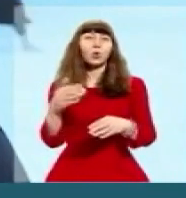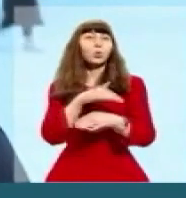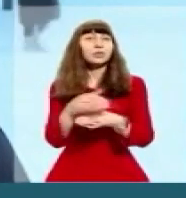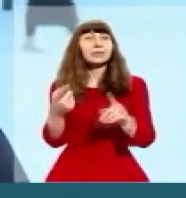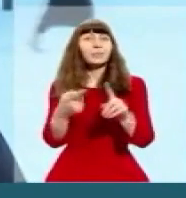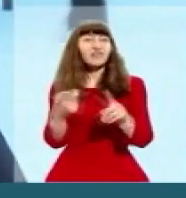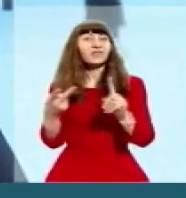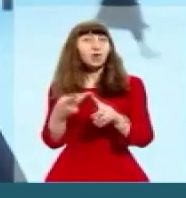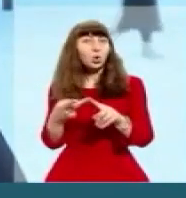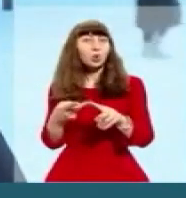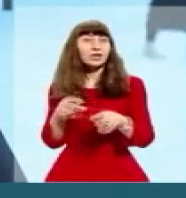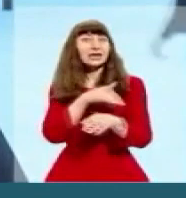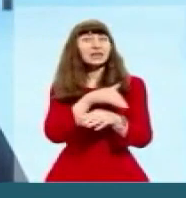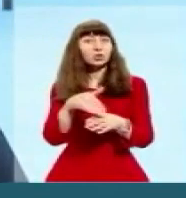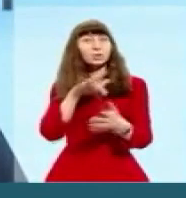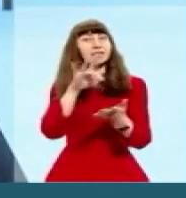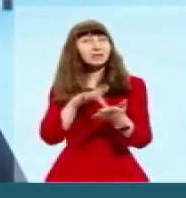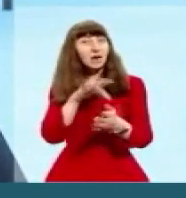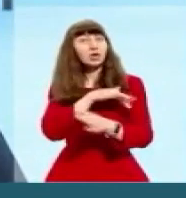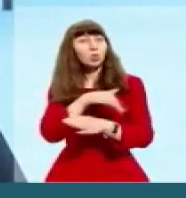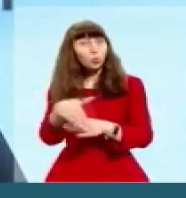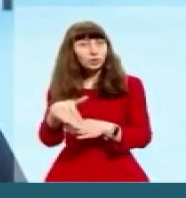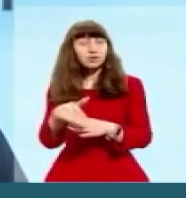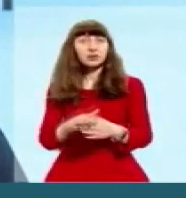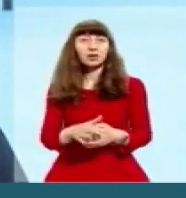первой и второй категории. Такие это центральные улицы, которые